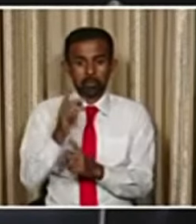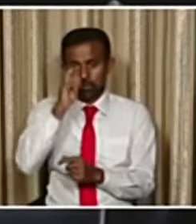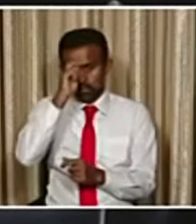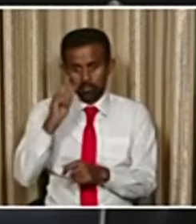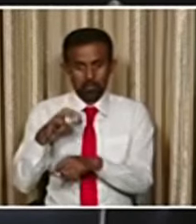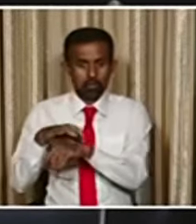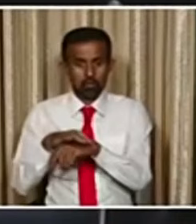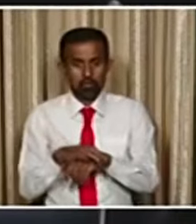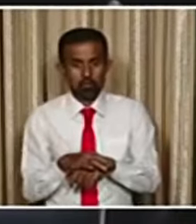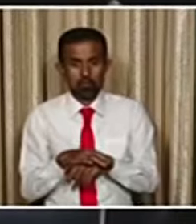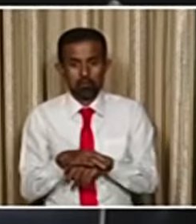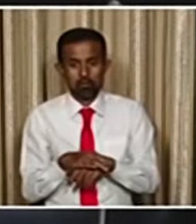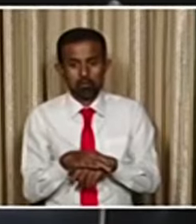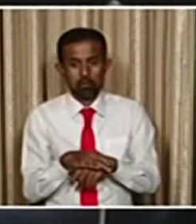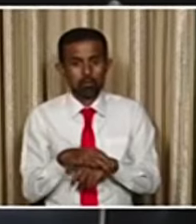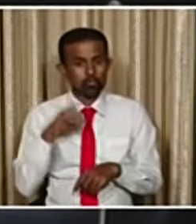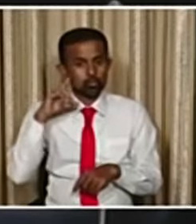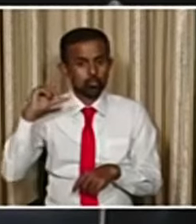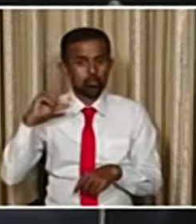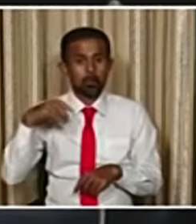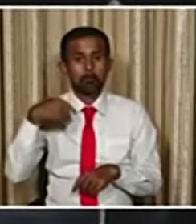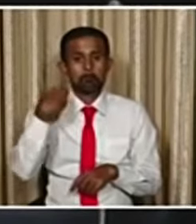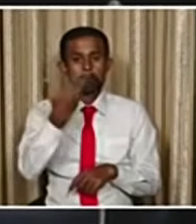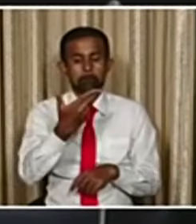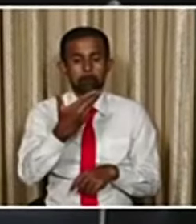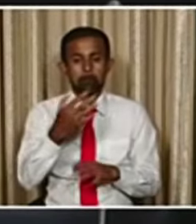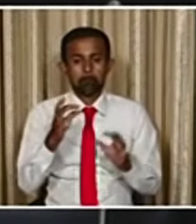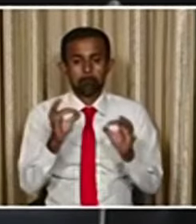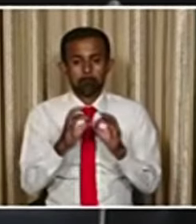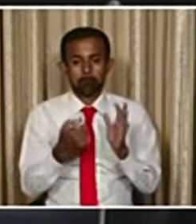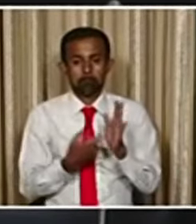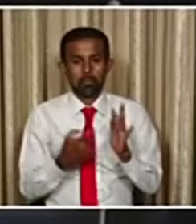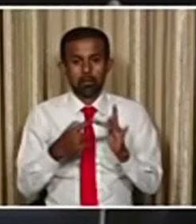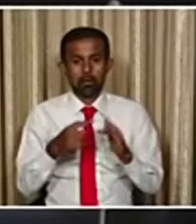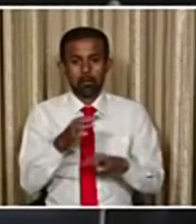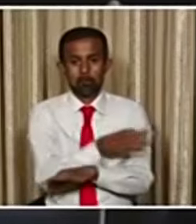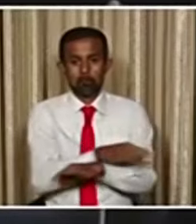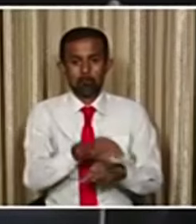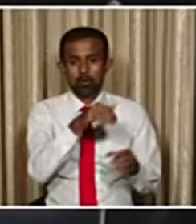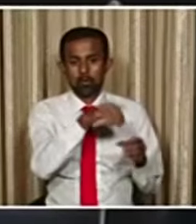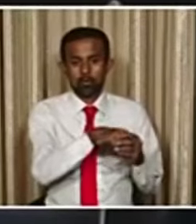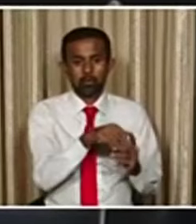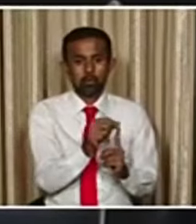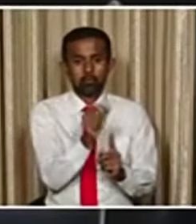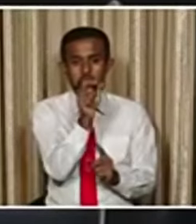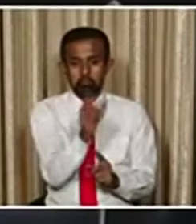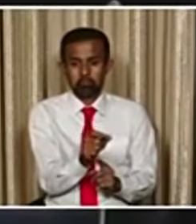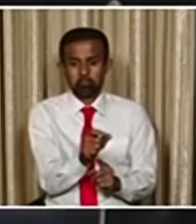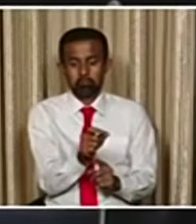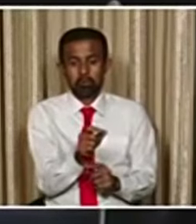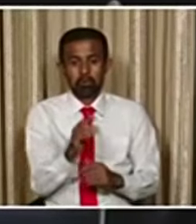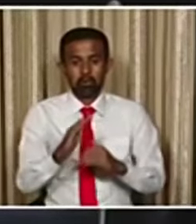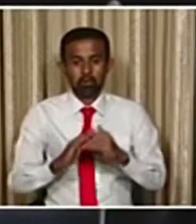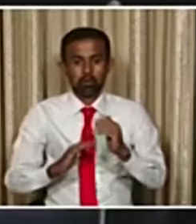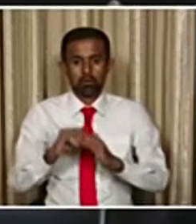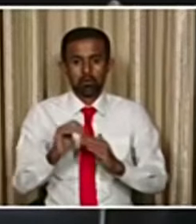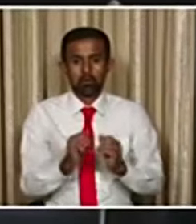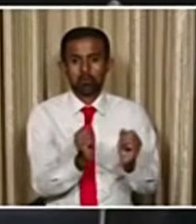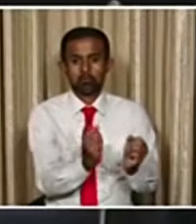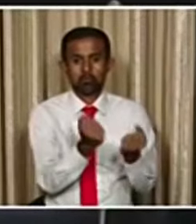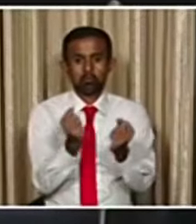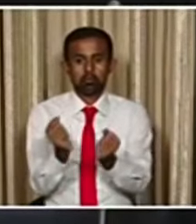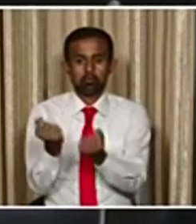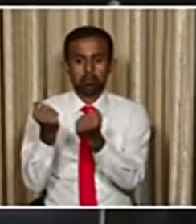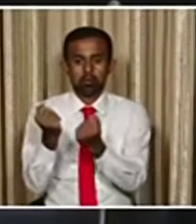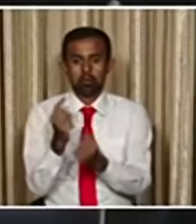එතුමා චීනෙන් පිටත BRI ක්‍රමය තුල ගිහිල්ලා පෞද්ගලිකව එතුමාගේ දෑතින් ආරම්භ